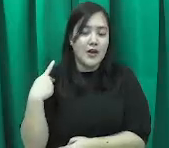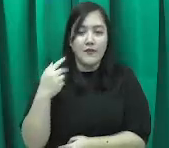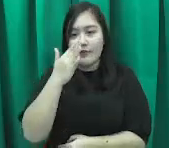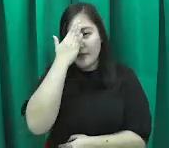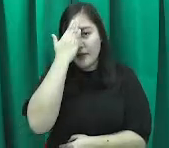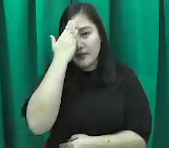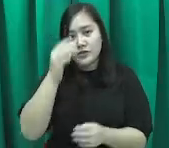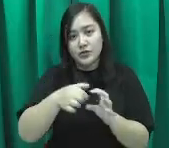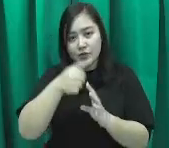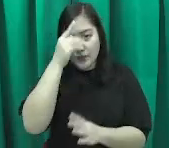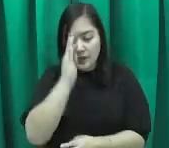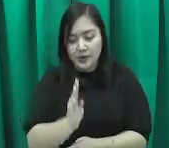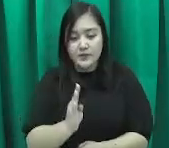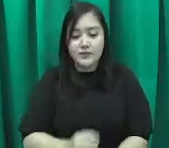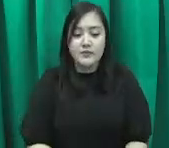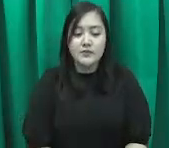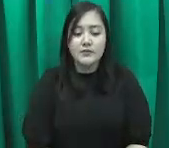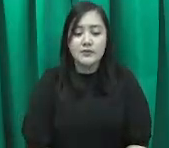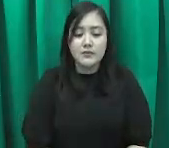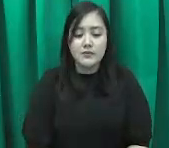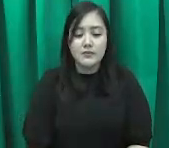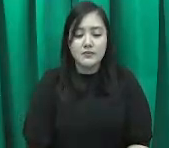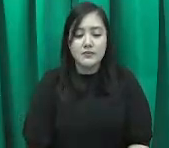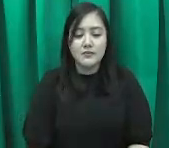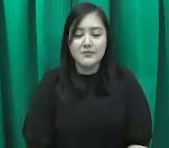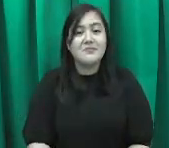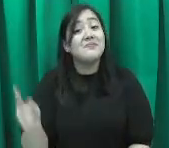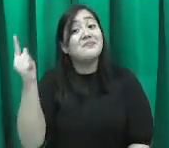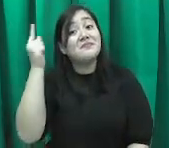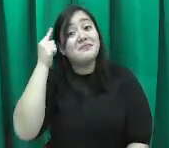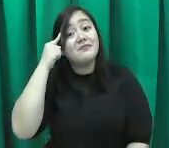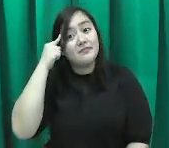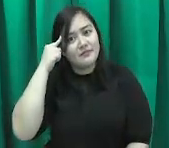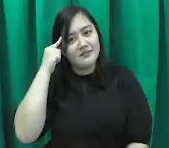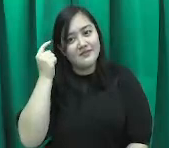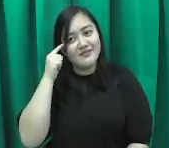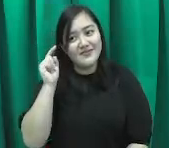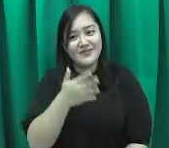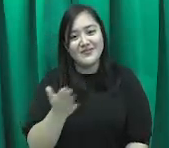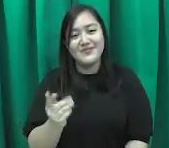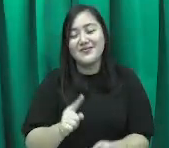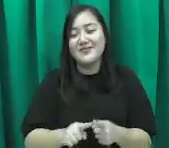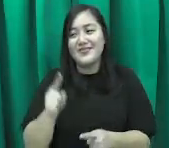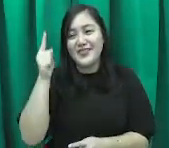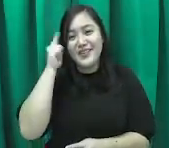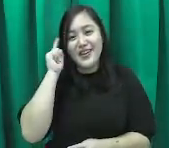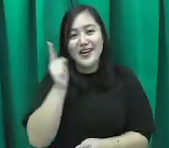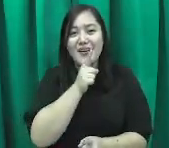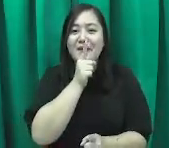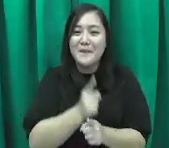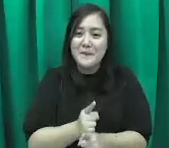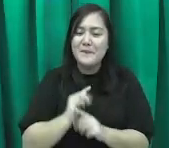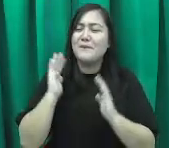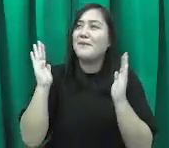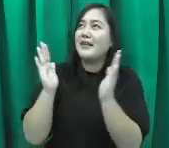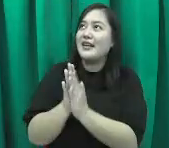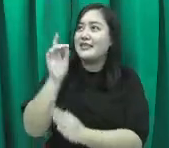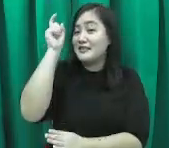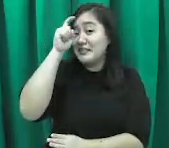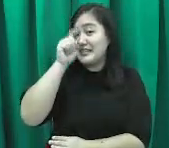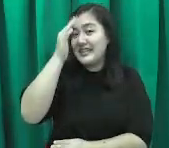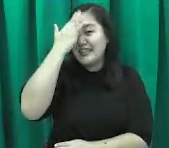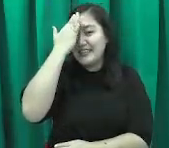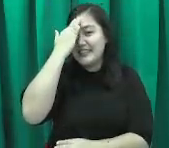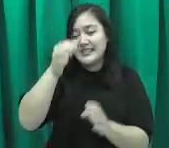Kaya minsan, kailangan talaga tayong mag-isip. Para makapag-isip tayo na maayos, we should ask the wisdom and knowledge of God talaga. Yun. Oo.